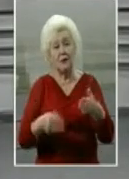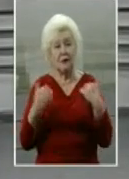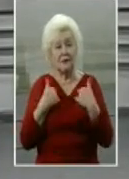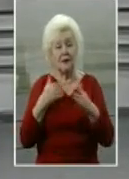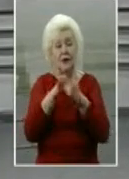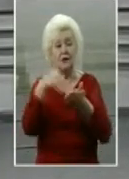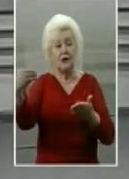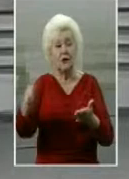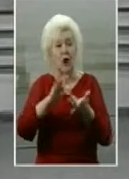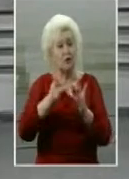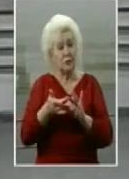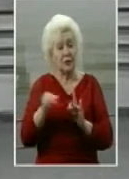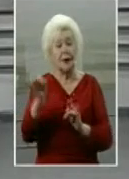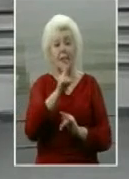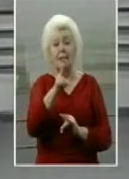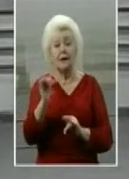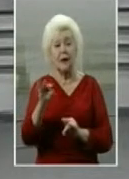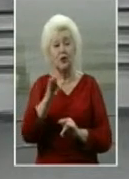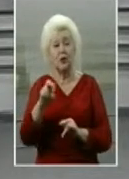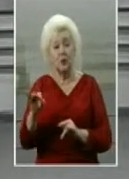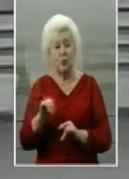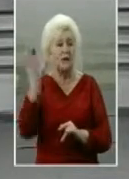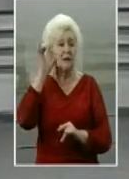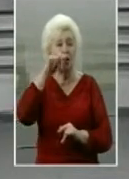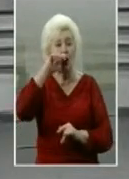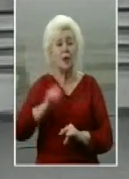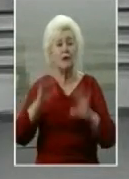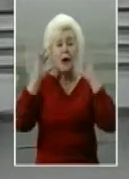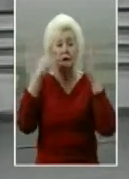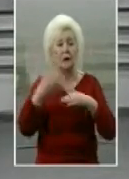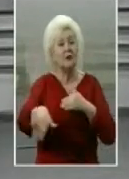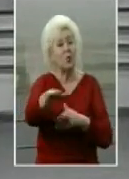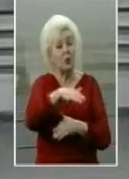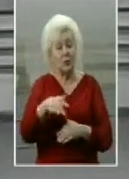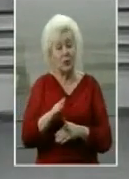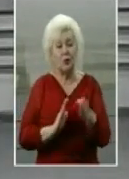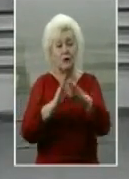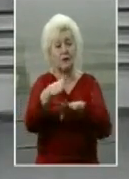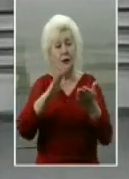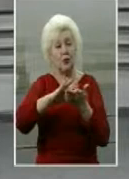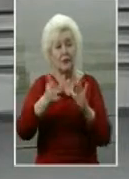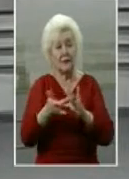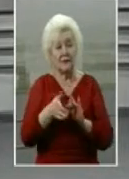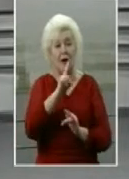наші сторінки у соцмережах та канал у YouTube. Слухайте Українське радіо Херсон. Заходьте на наш